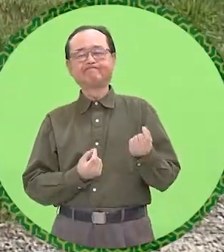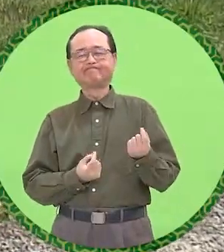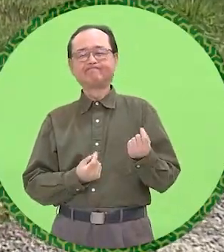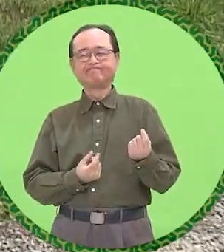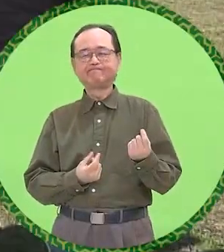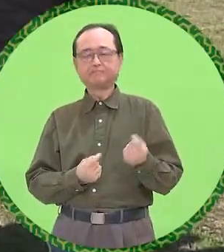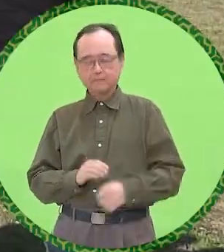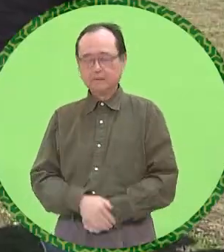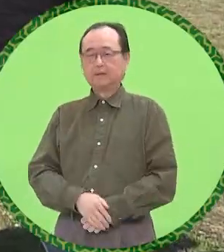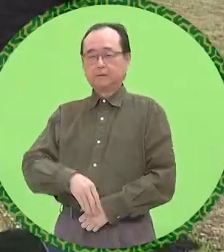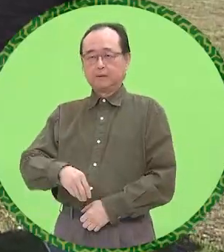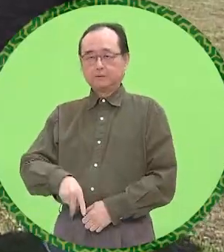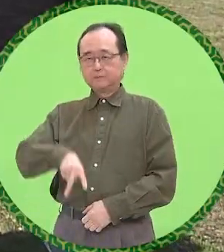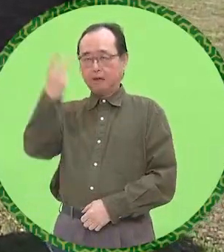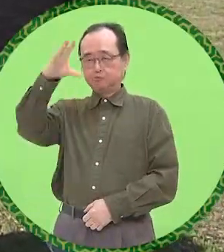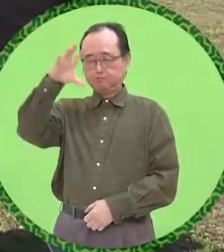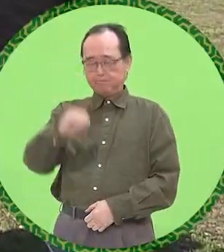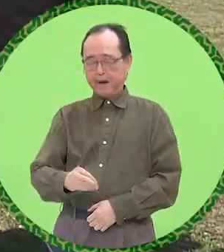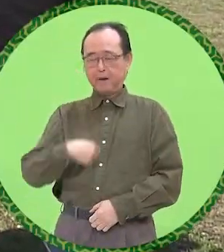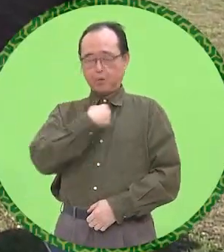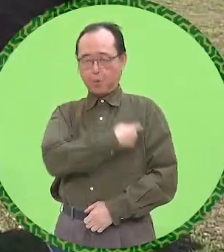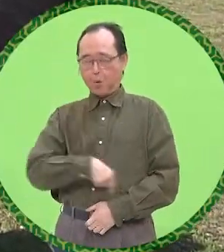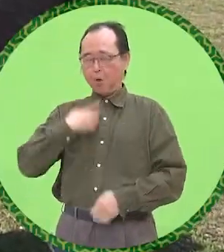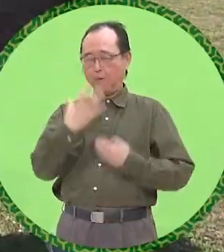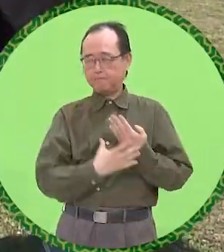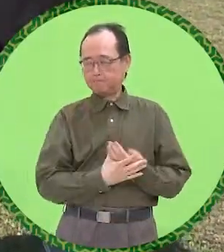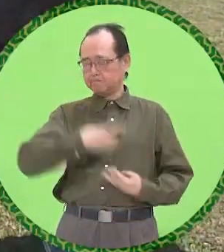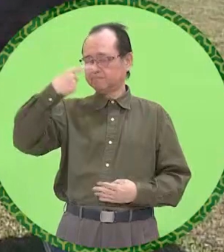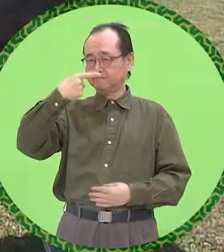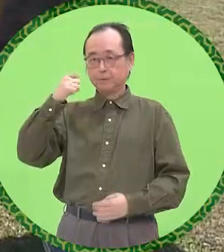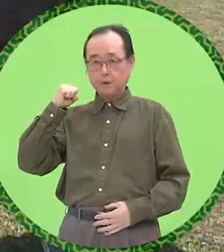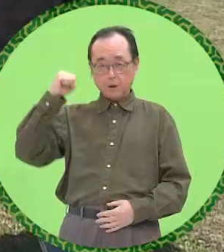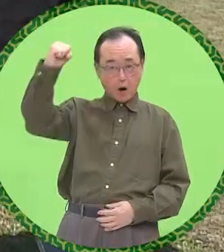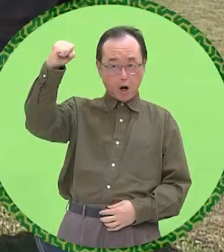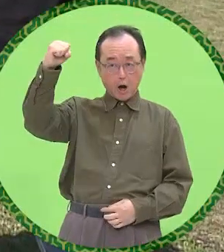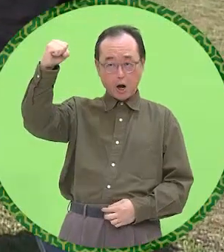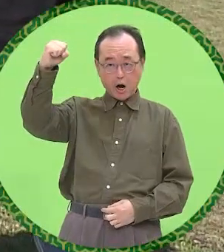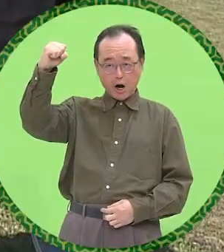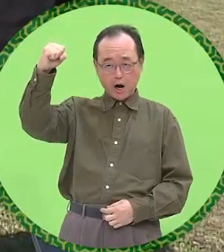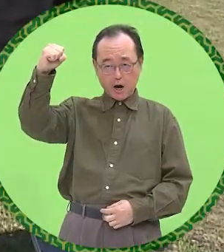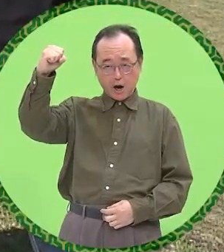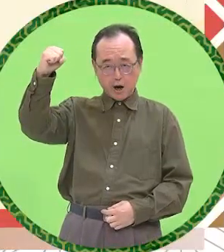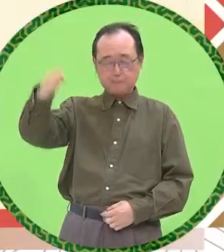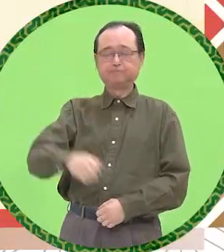かの。200万一新。 おお。